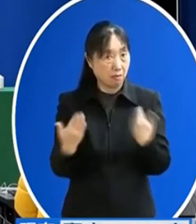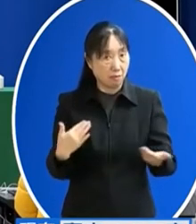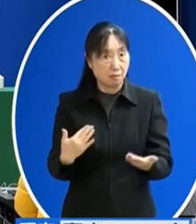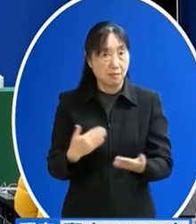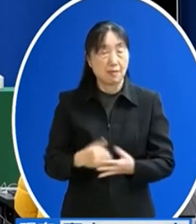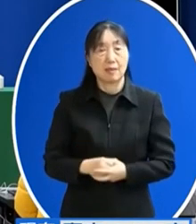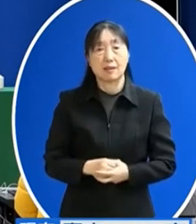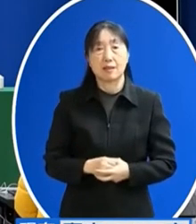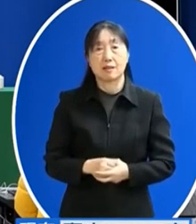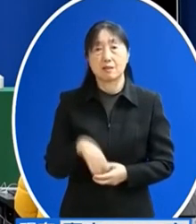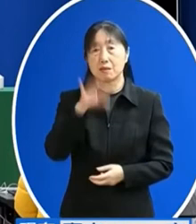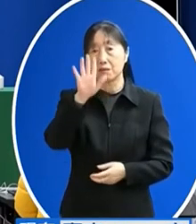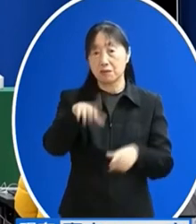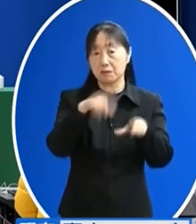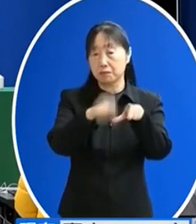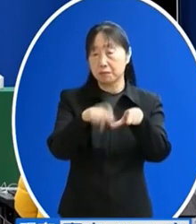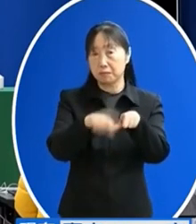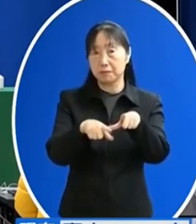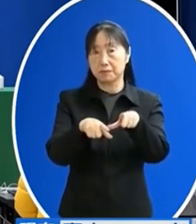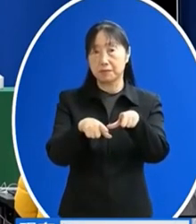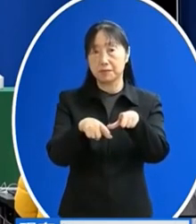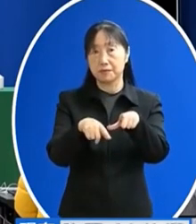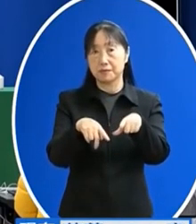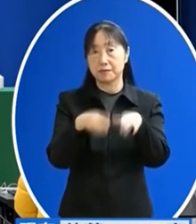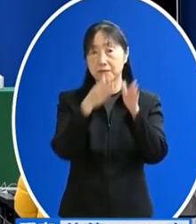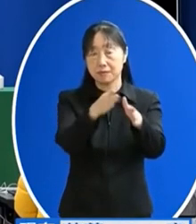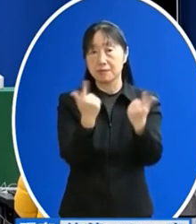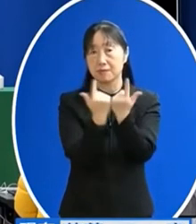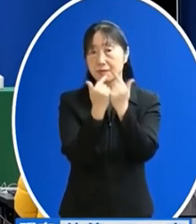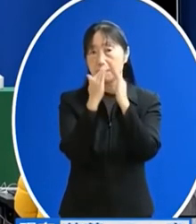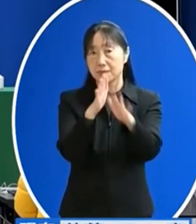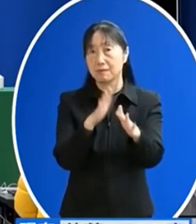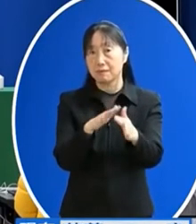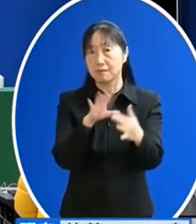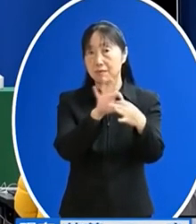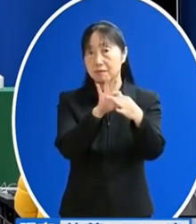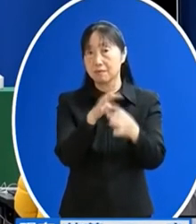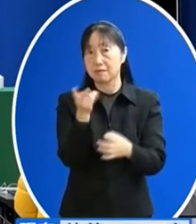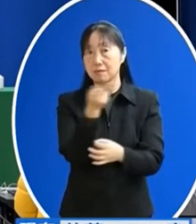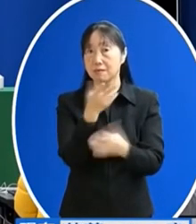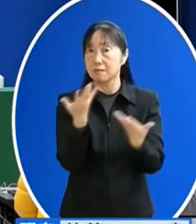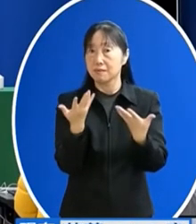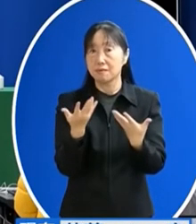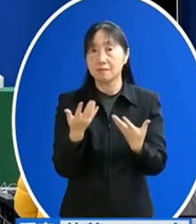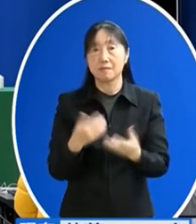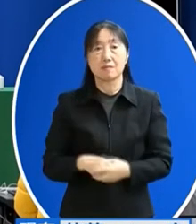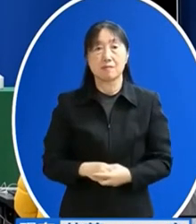是有些厂商跟台北市这边有一些接触？谢谢。